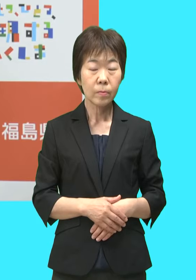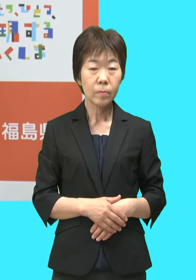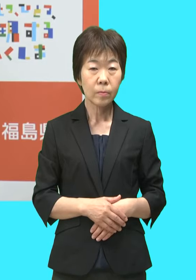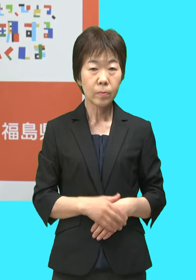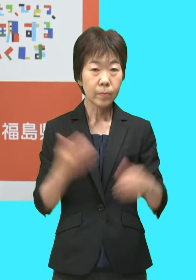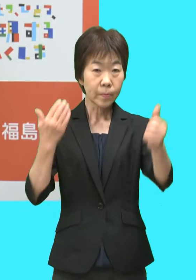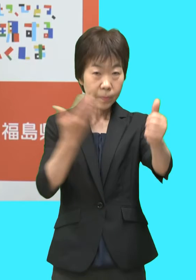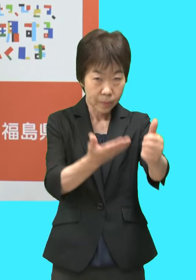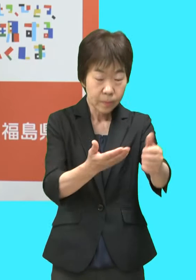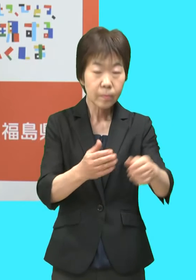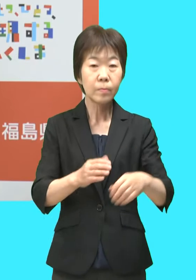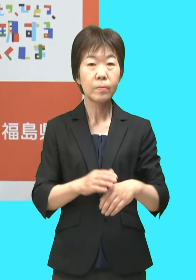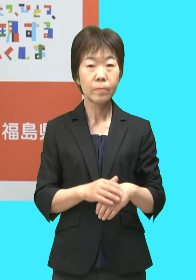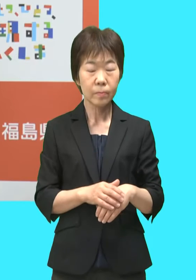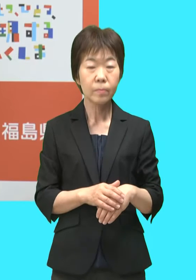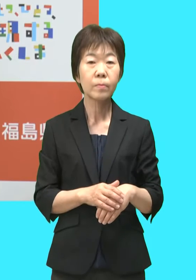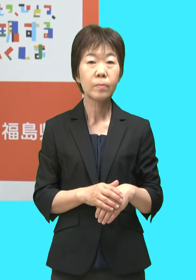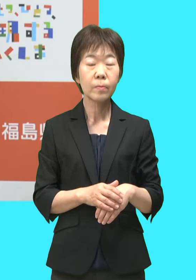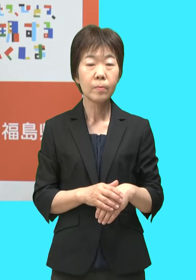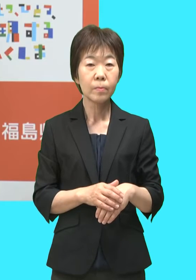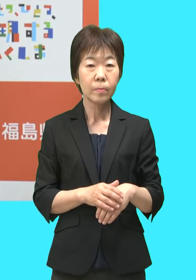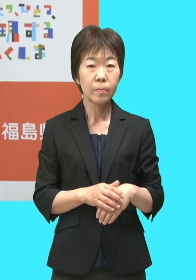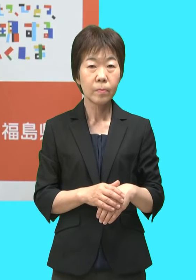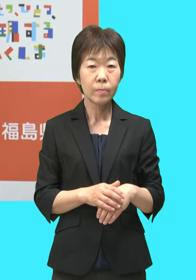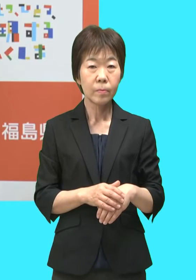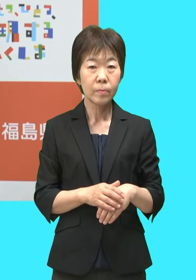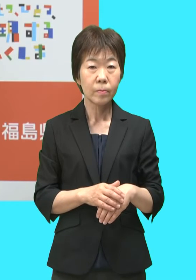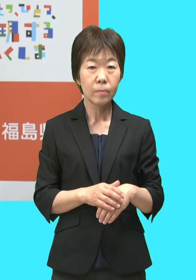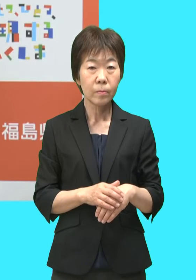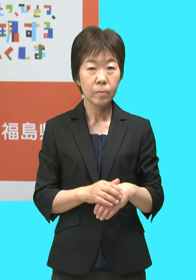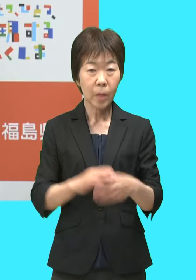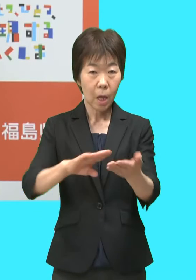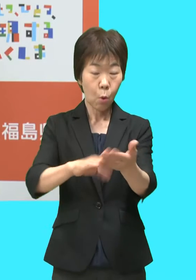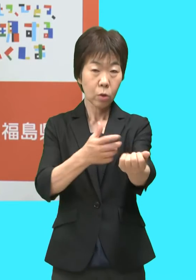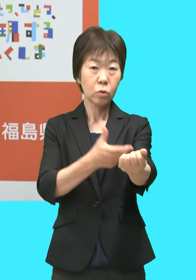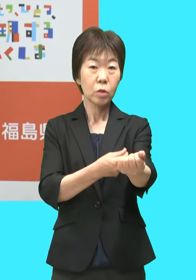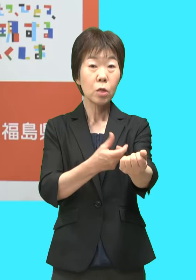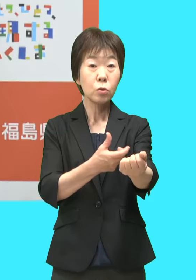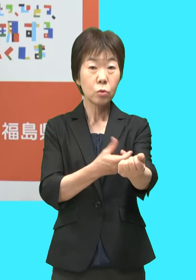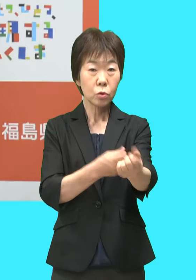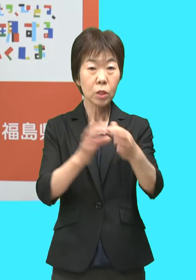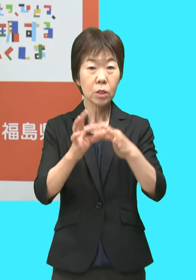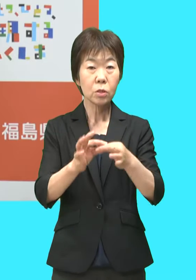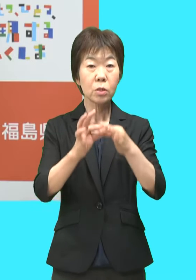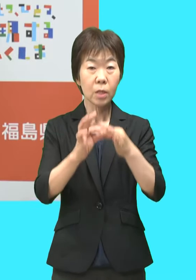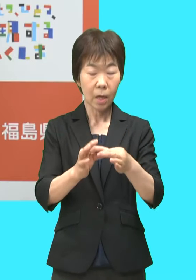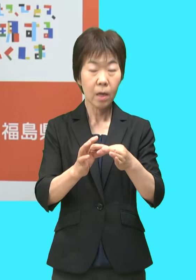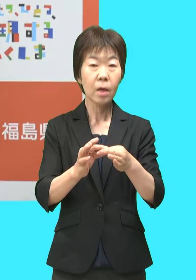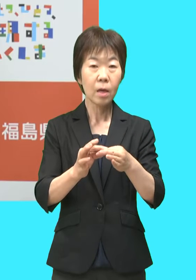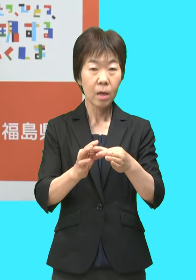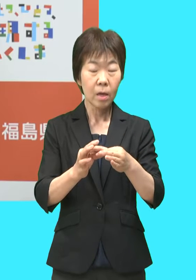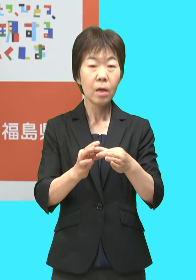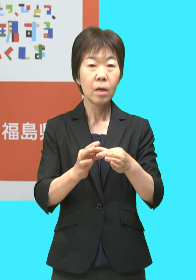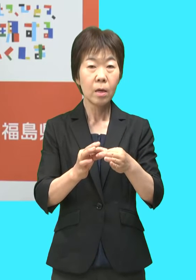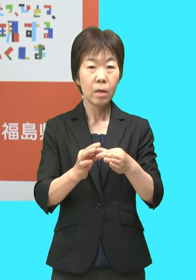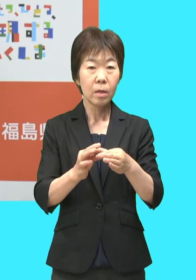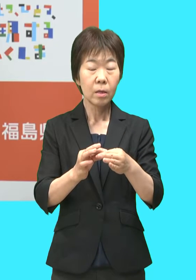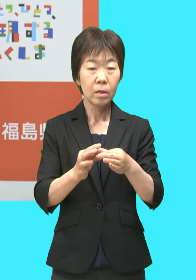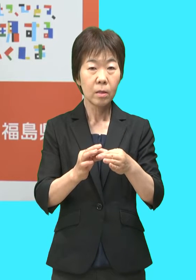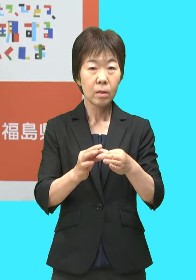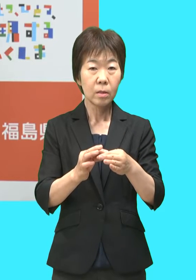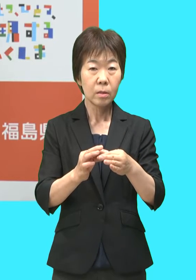福島テレビの小野田です。 よろしくお願いいたします。はい、よろしくお願いします。 ワクチン接種に関して重ねて質問なんですが、